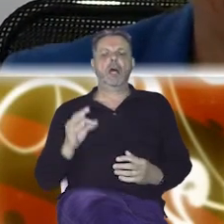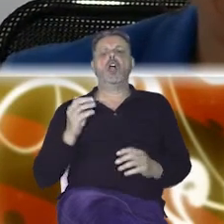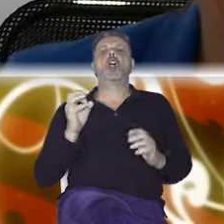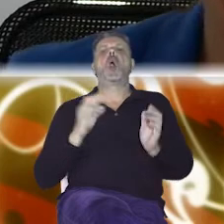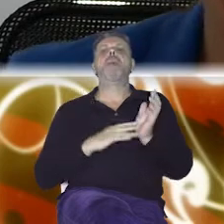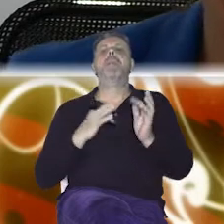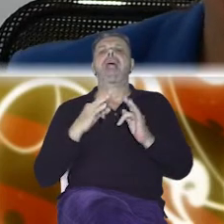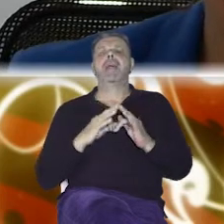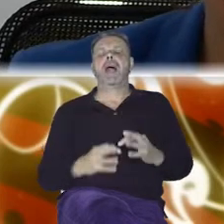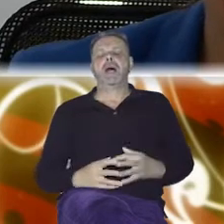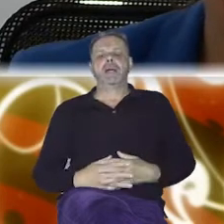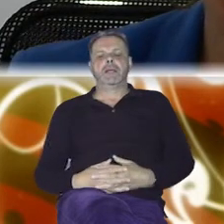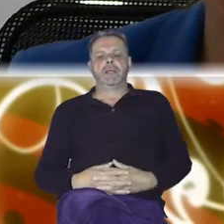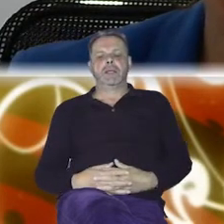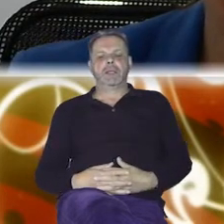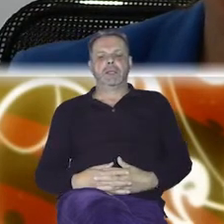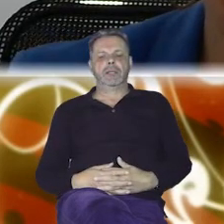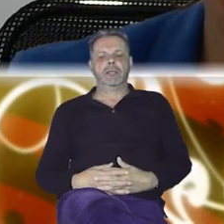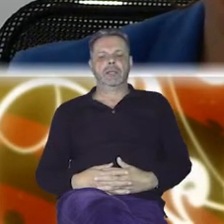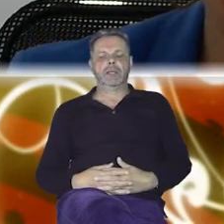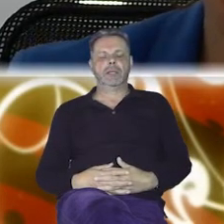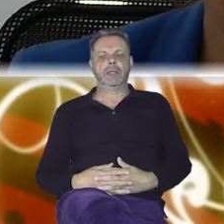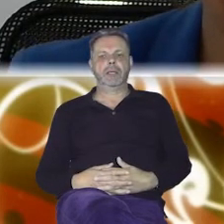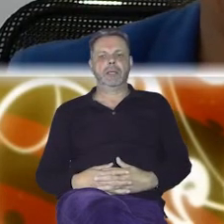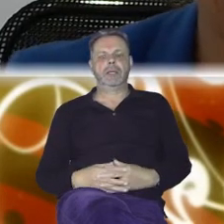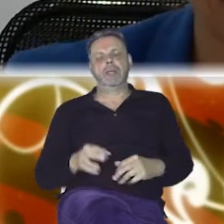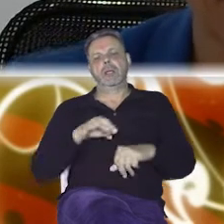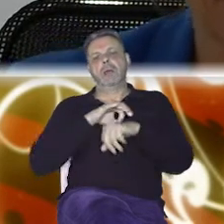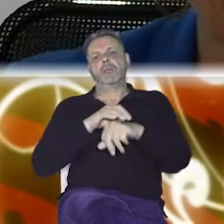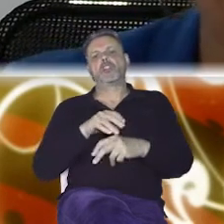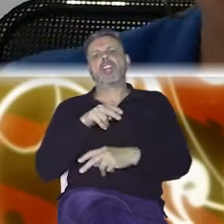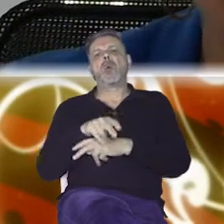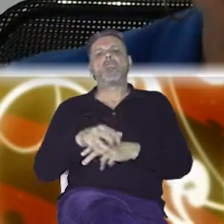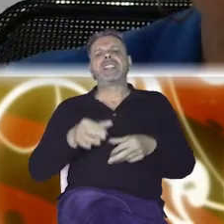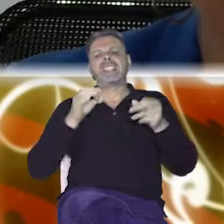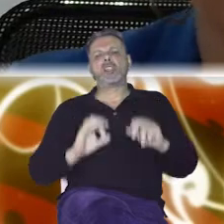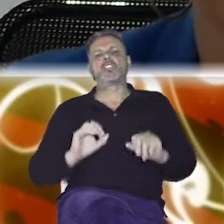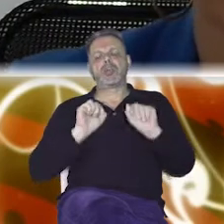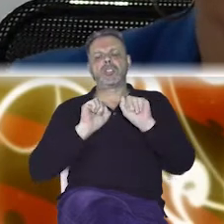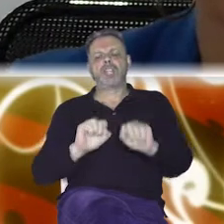gospođo Romana, doktorica znanosti Romana Galić, pročelnica Ureda za socijalnu zaštitu,